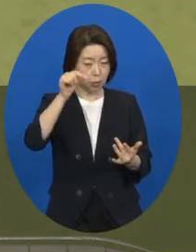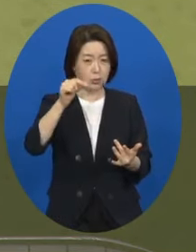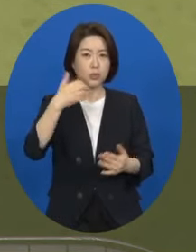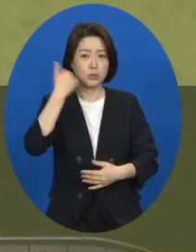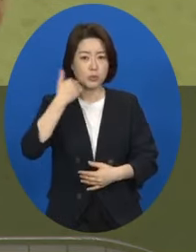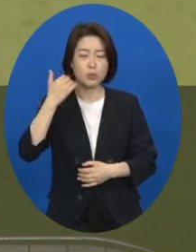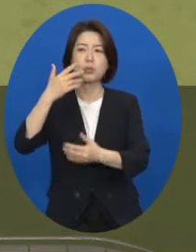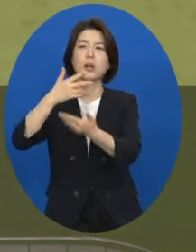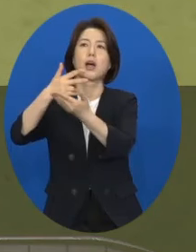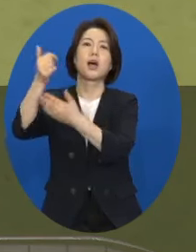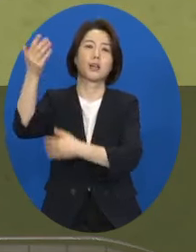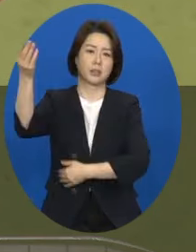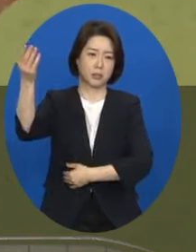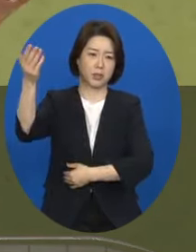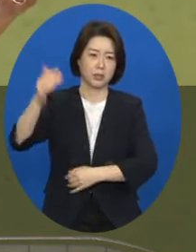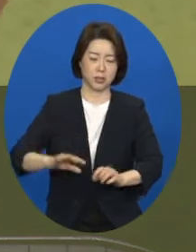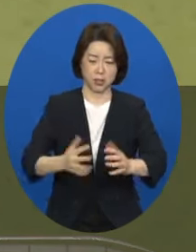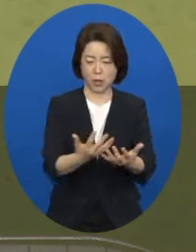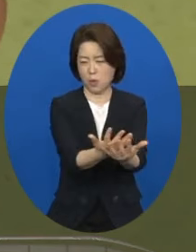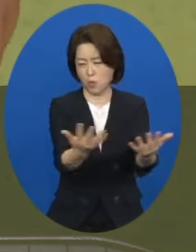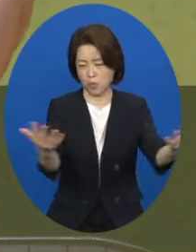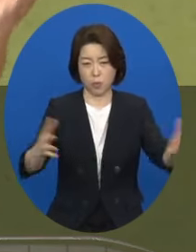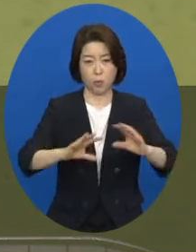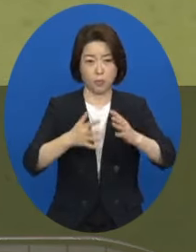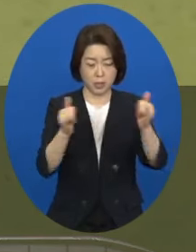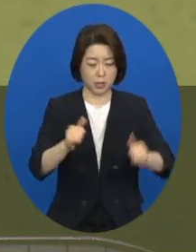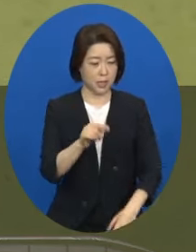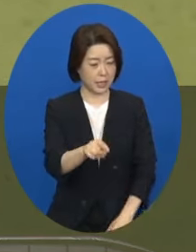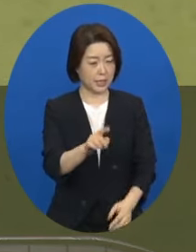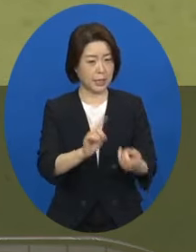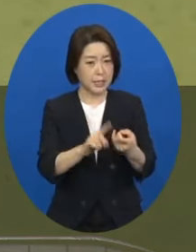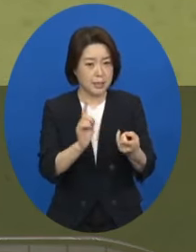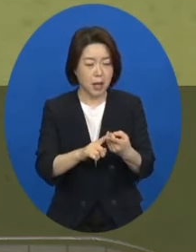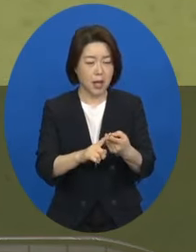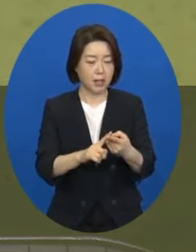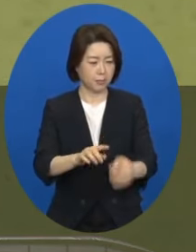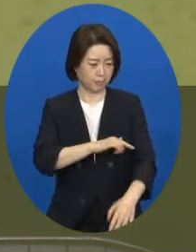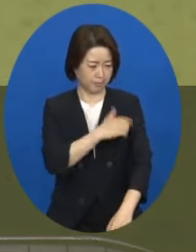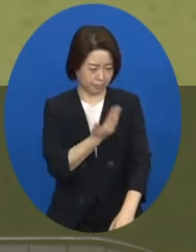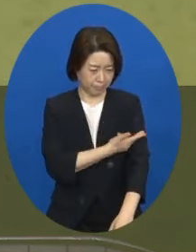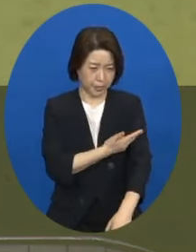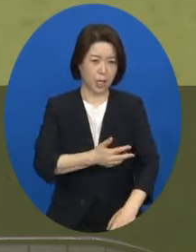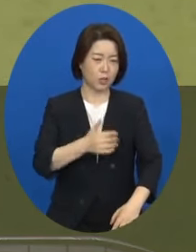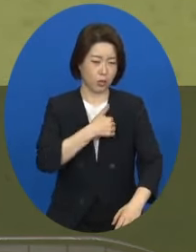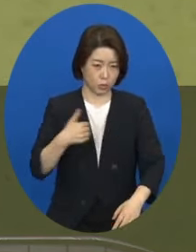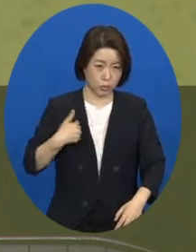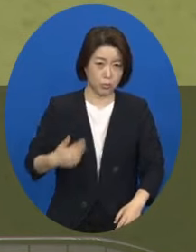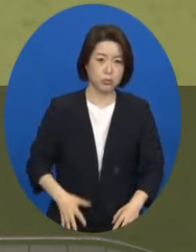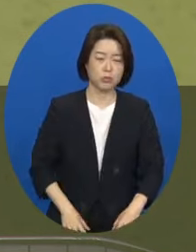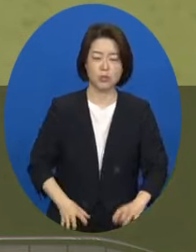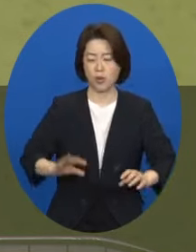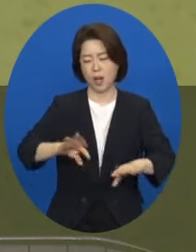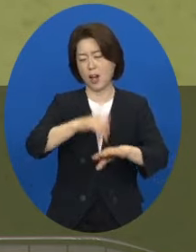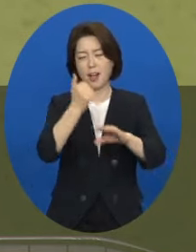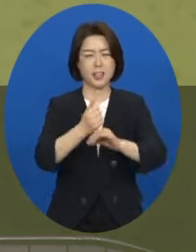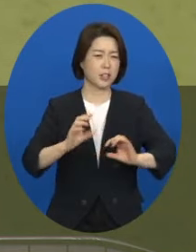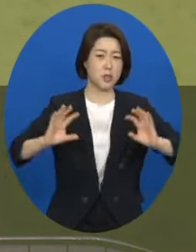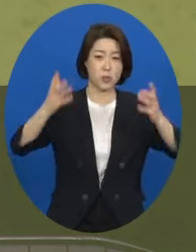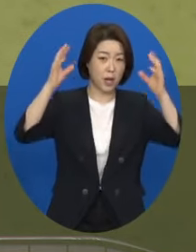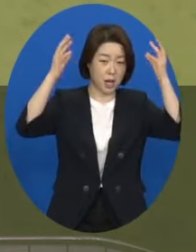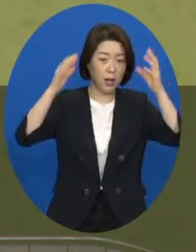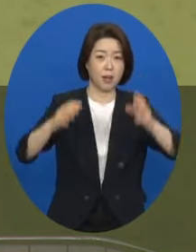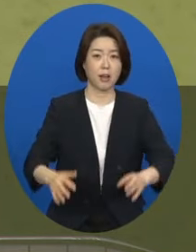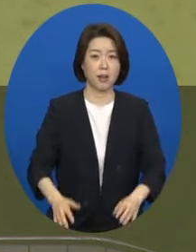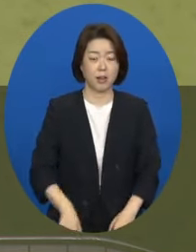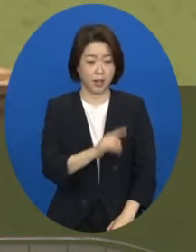뽑으셨습니다. 온 백성 가운데 이만한 인물이 없다. 그러자 온 백성이 환호성을 치며 임금님 만세 하고 외치는 거야. 자, 이때